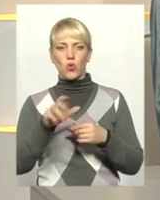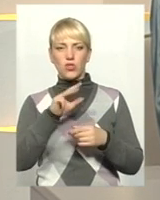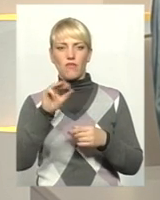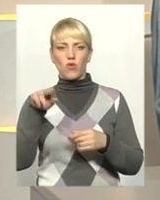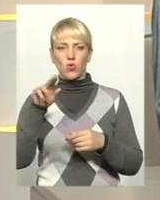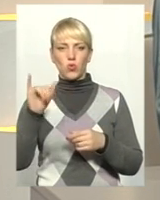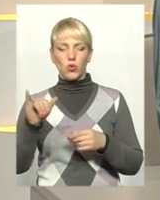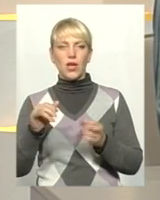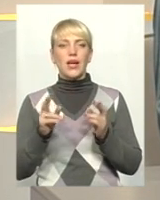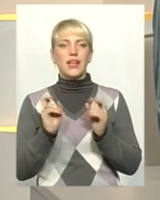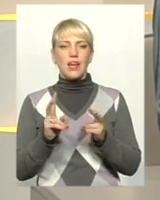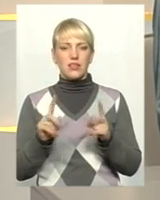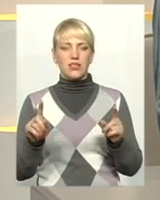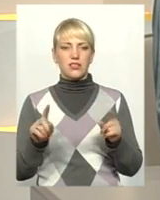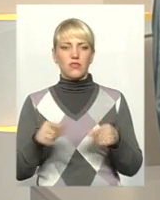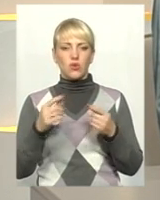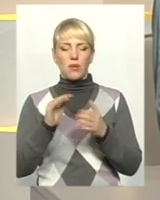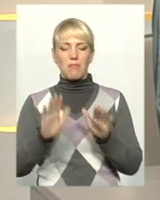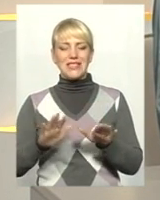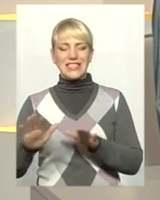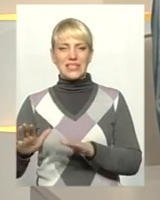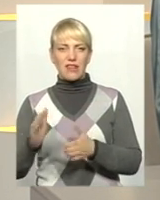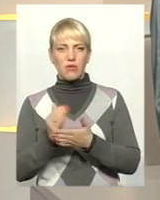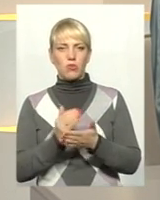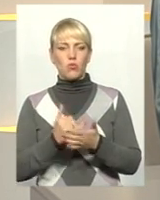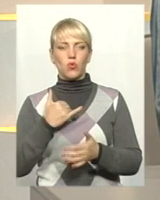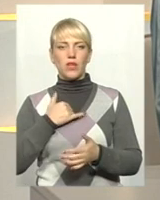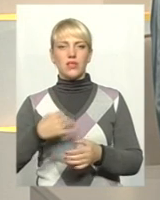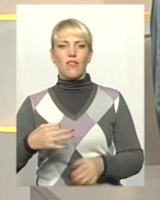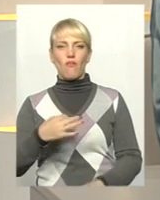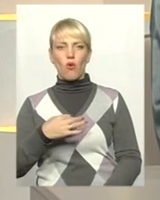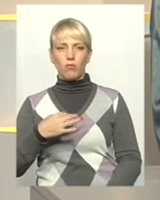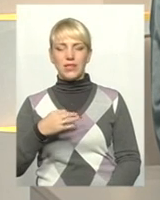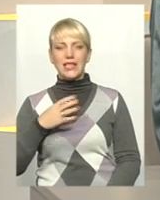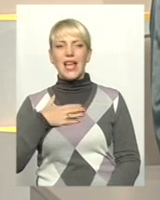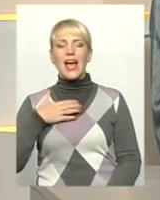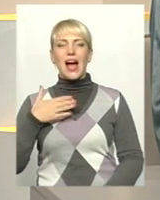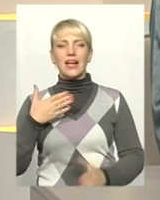як створюють місцеві програми в нас в області і активно